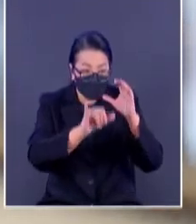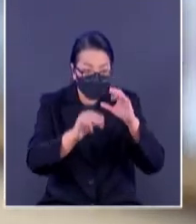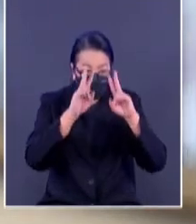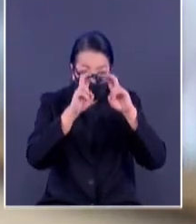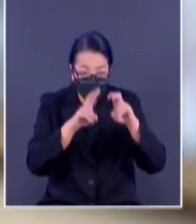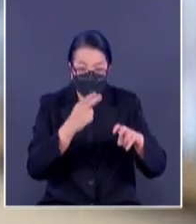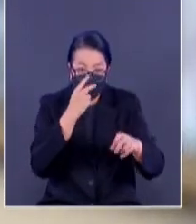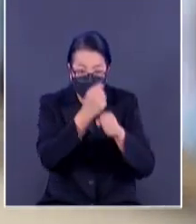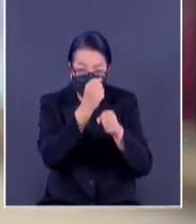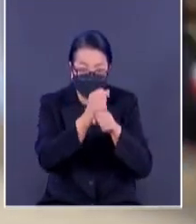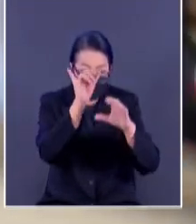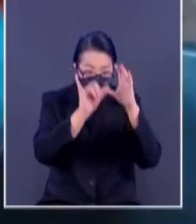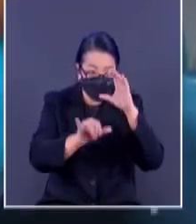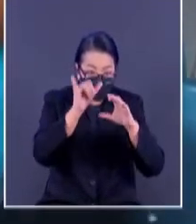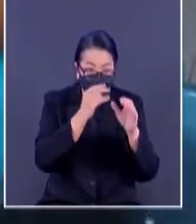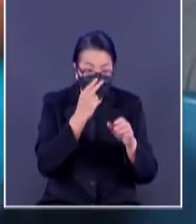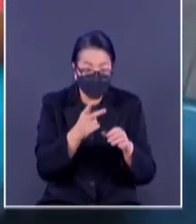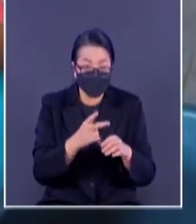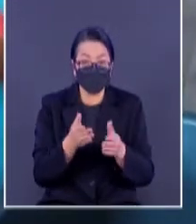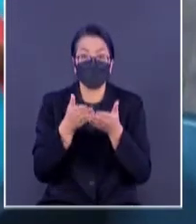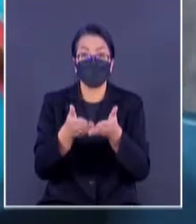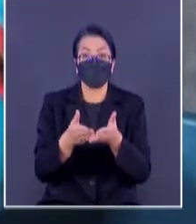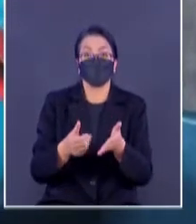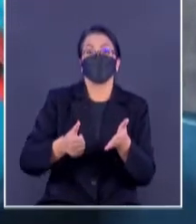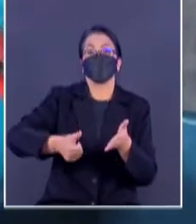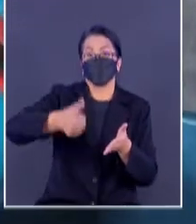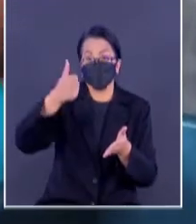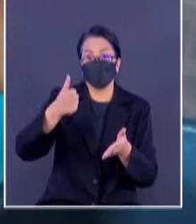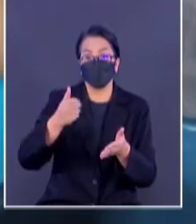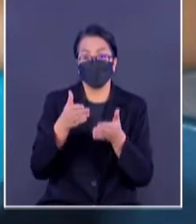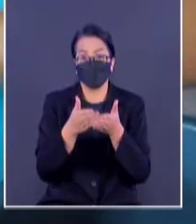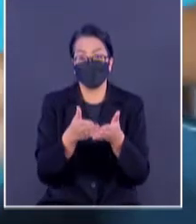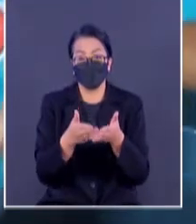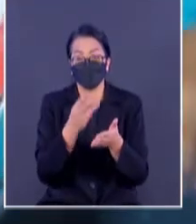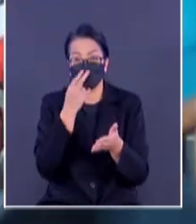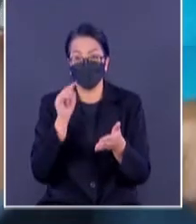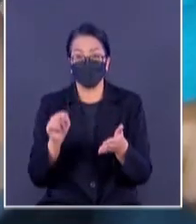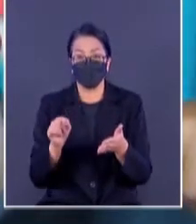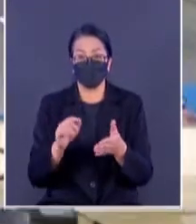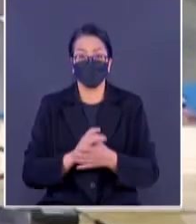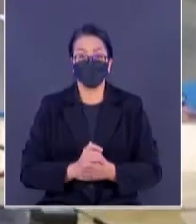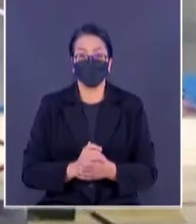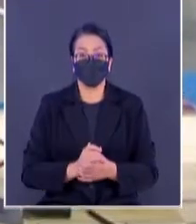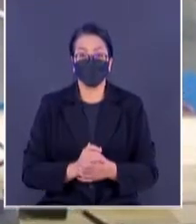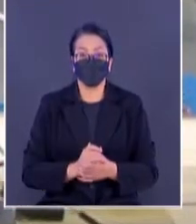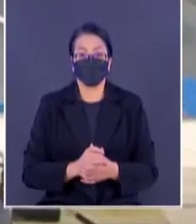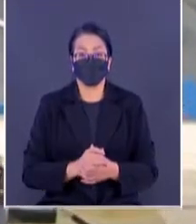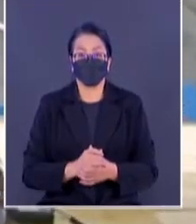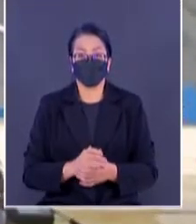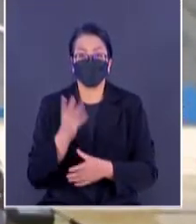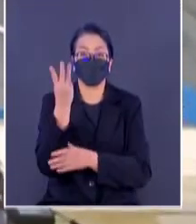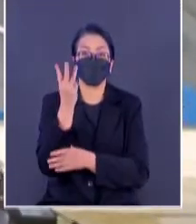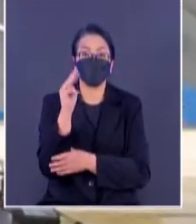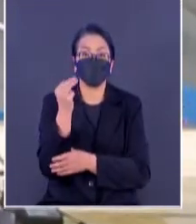ษาวิธีการทำค่ะจนสร้างเรือลำแรกได้ก็เป็นเรือด้วยค่ะที่คุณผู้ชมได้เห็นนะคะแล้วเขาก็บอกว่าทำมาจากเศษ